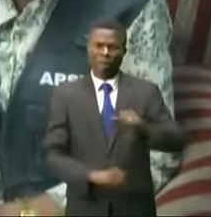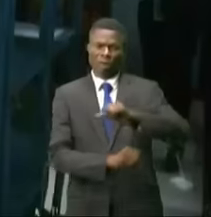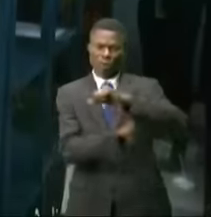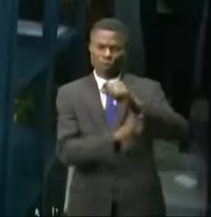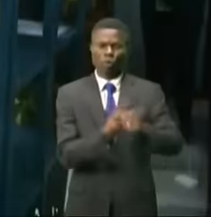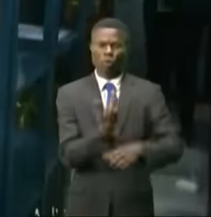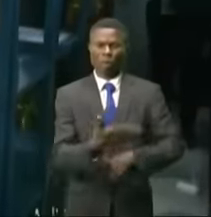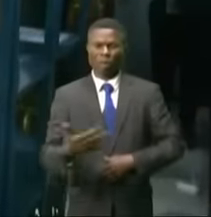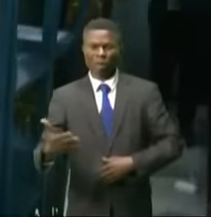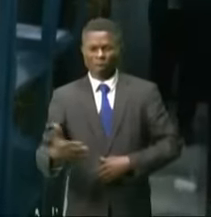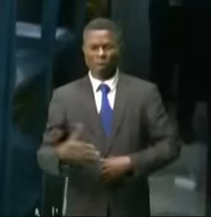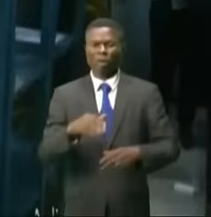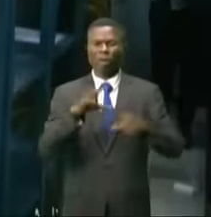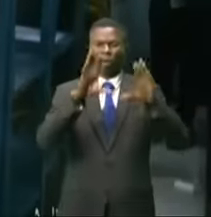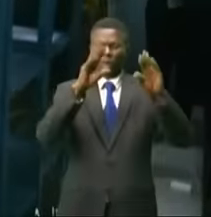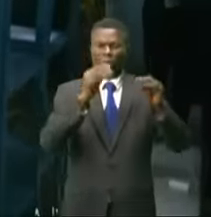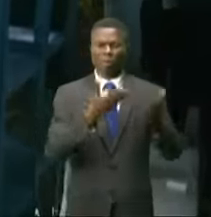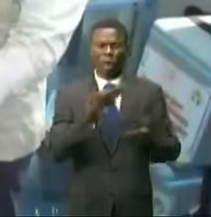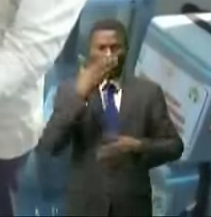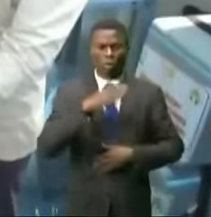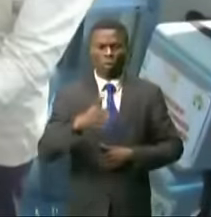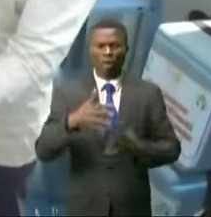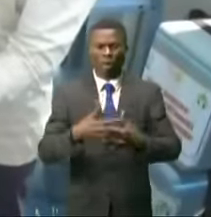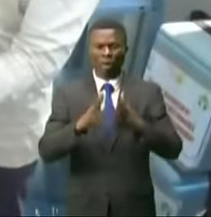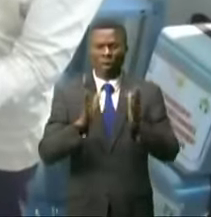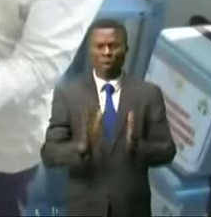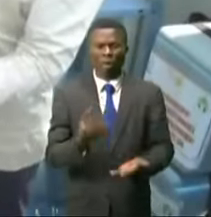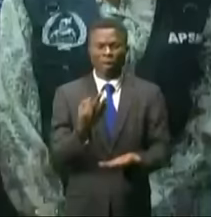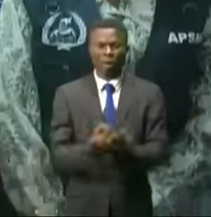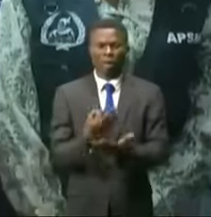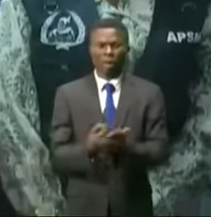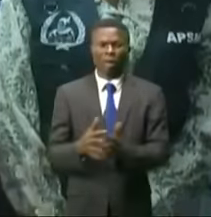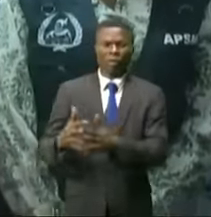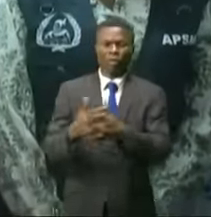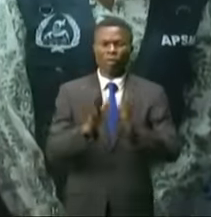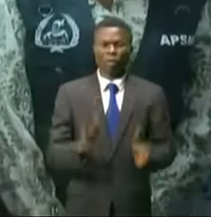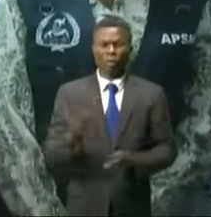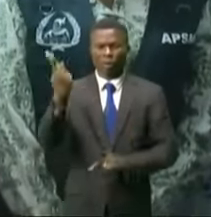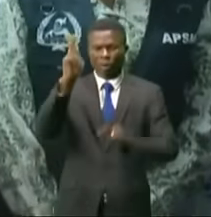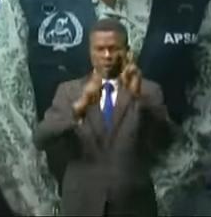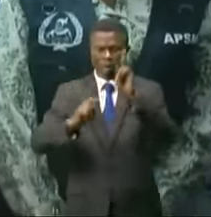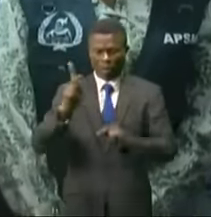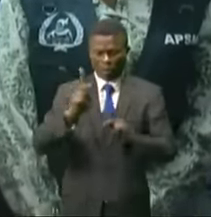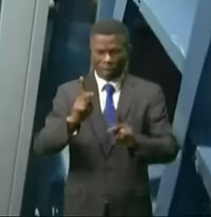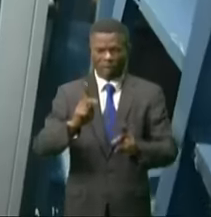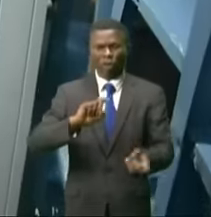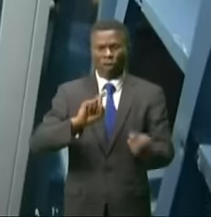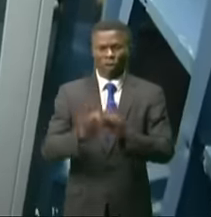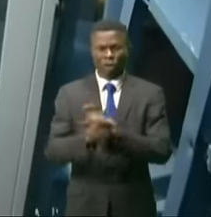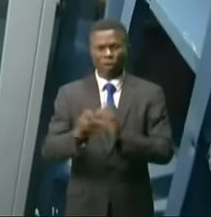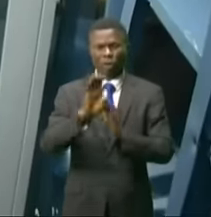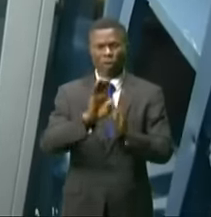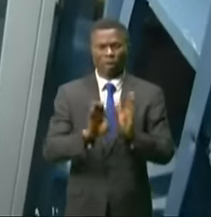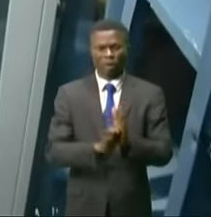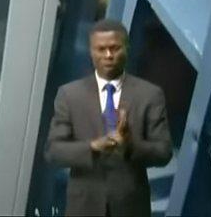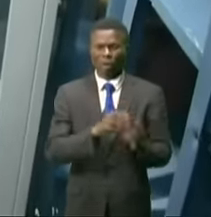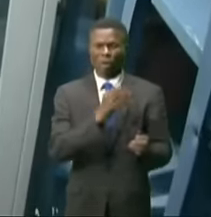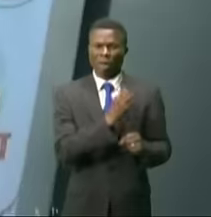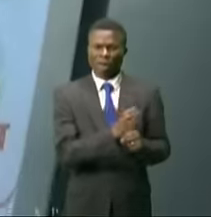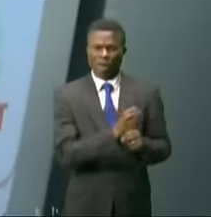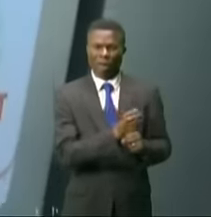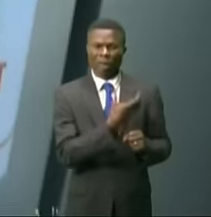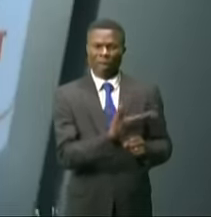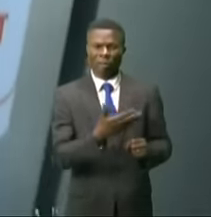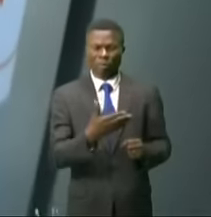équipement d'entreposage. L'ABF, partenaire du Fonds des Nations Unies pour la population, en vue d'améliorer les conditions de stockage. Ce